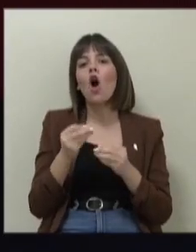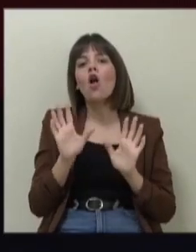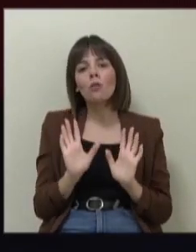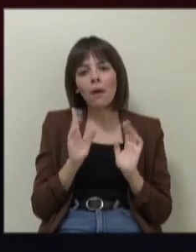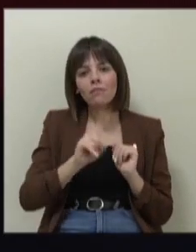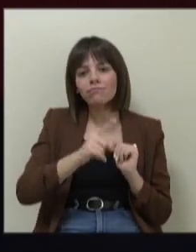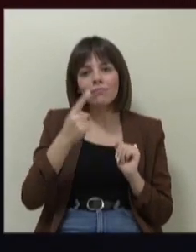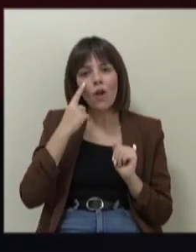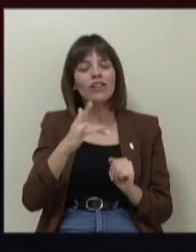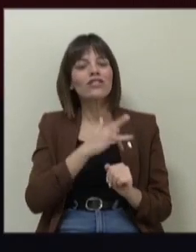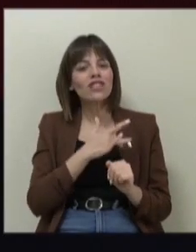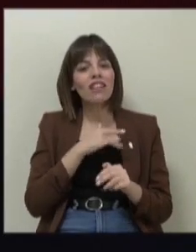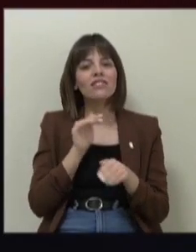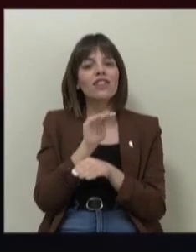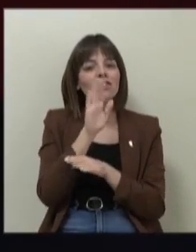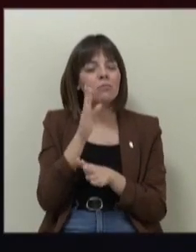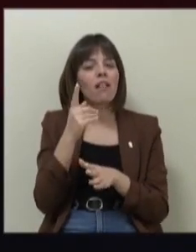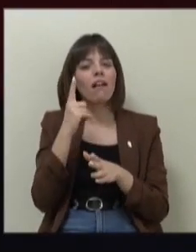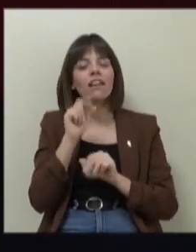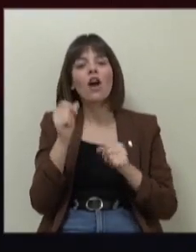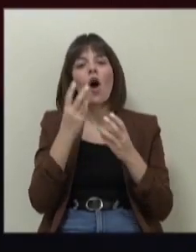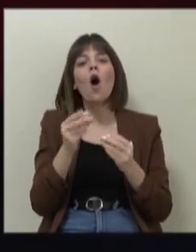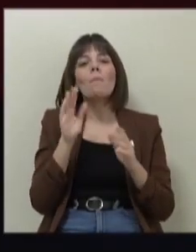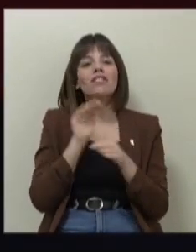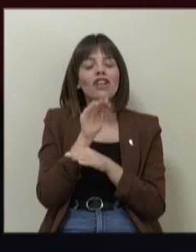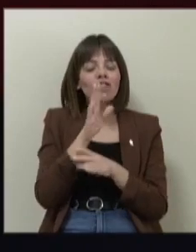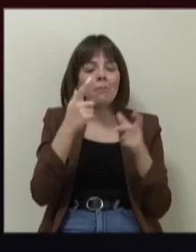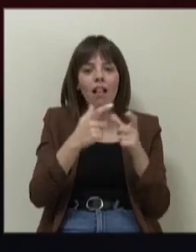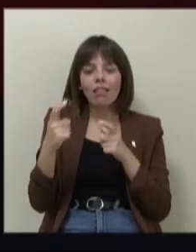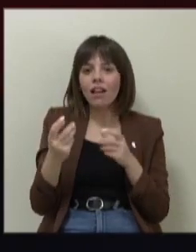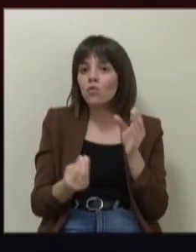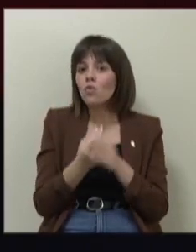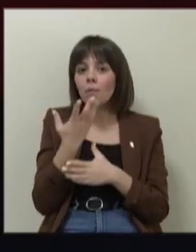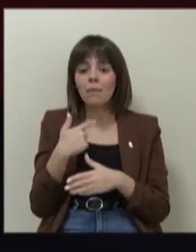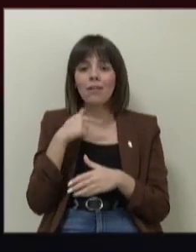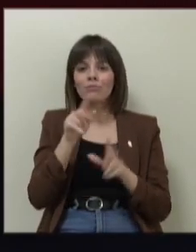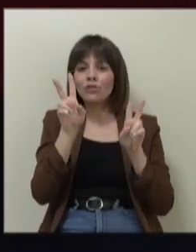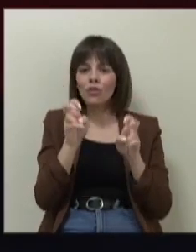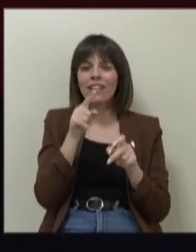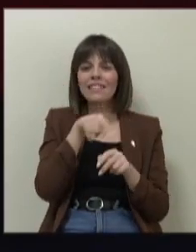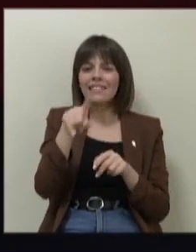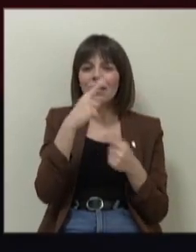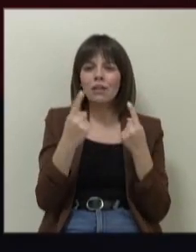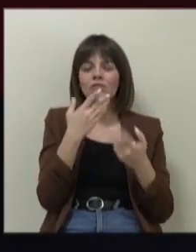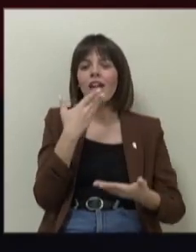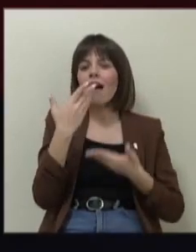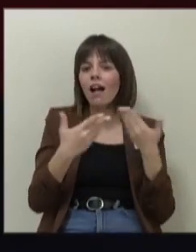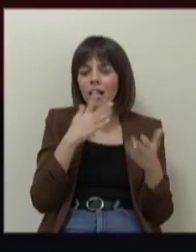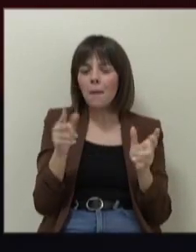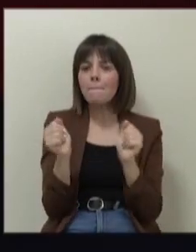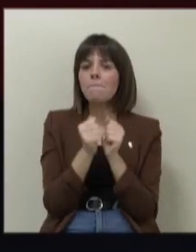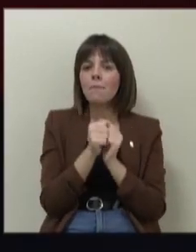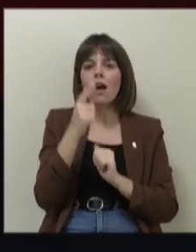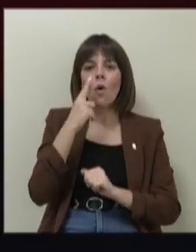canlıların yaşamına mal olmayan yaşam alanları kurabiliriz. Biraz bu konuda hem sizlere bir şeyler anlatmak ve birlikte